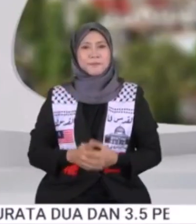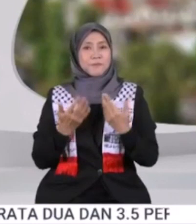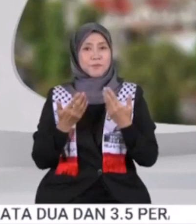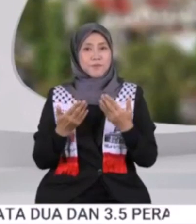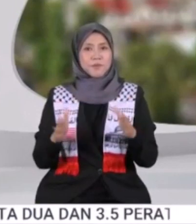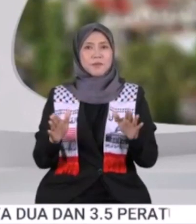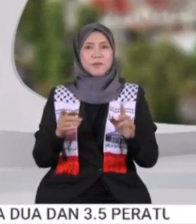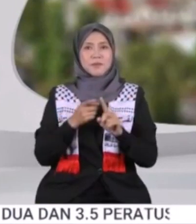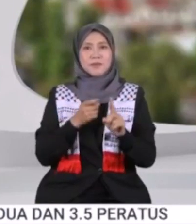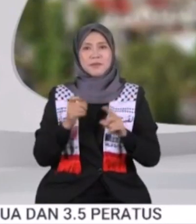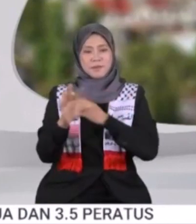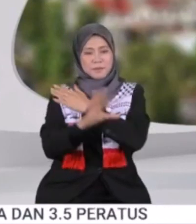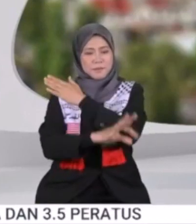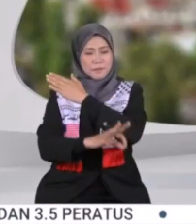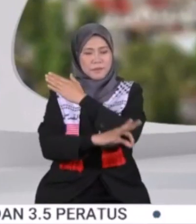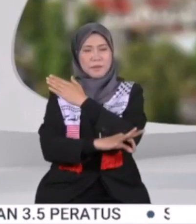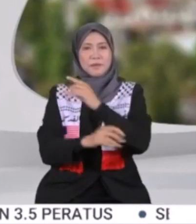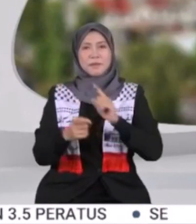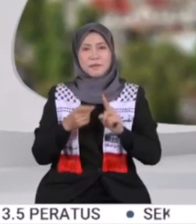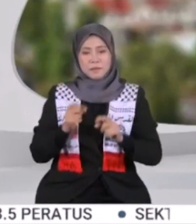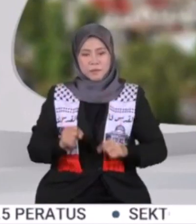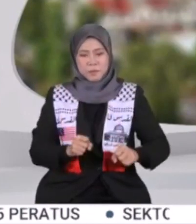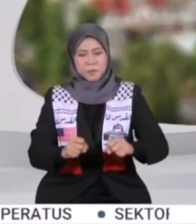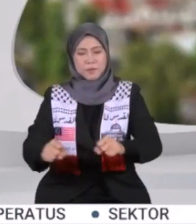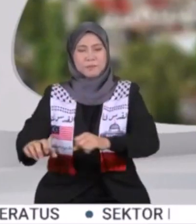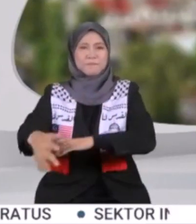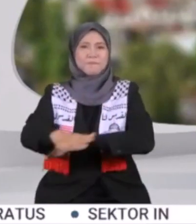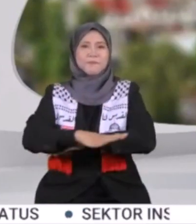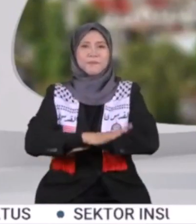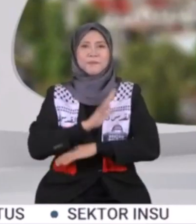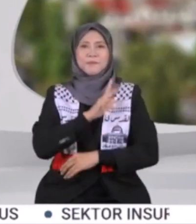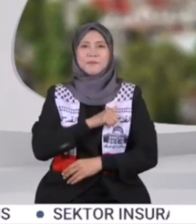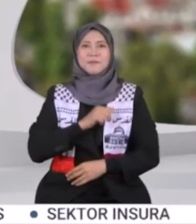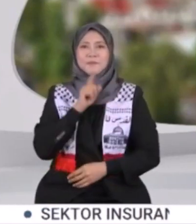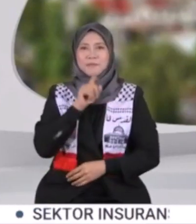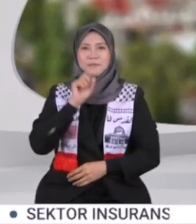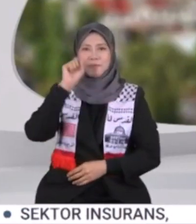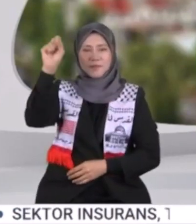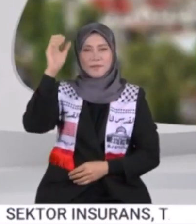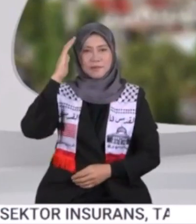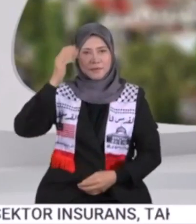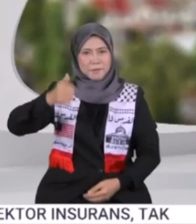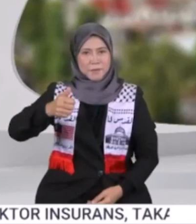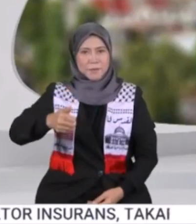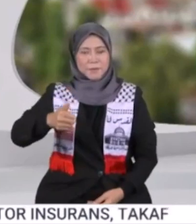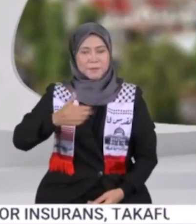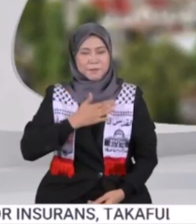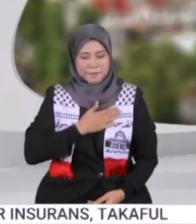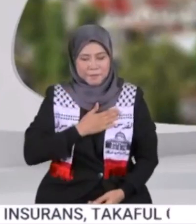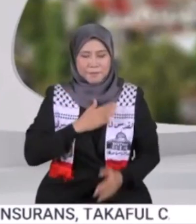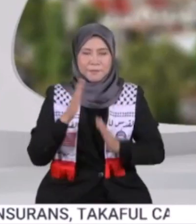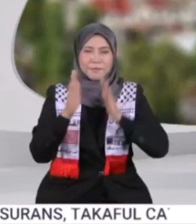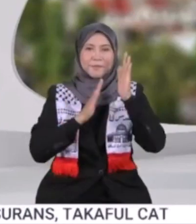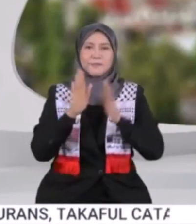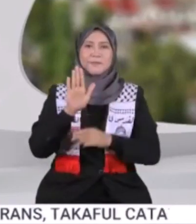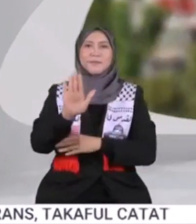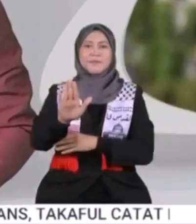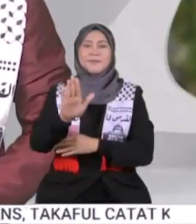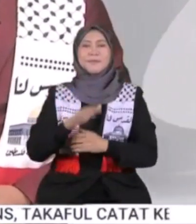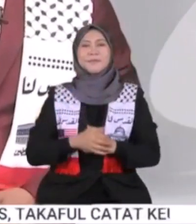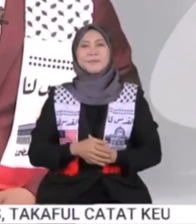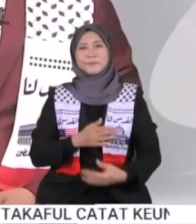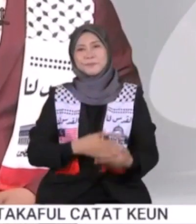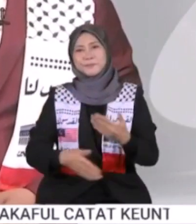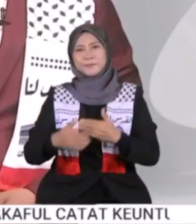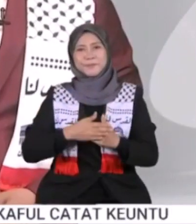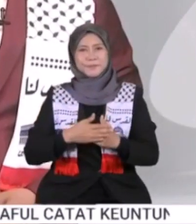Sekian paparan dari Negeri Sembilan. Dari Sungai ke Segara, Palestin pasti merdeka. Assalamualaikum, salam Malaysia Madani. Kembali ke Angkasa Puri,